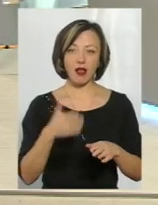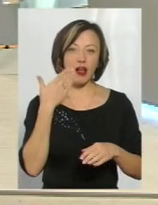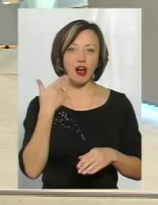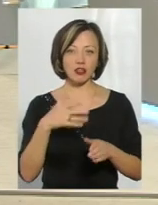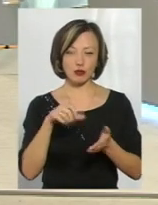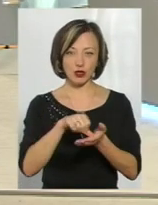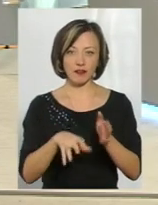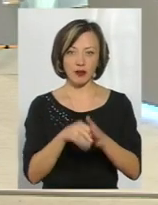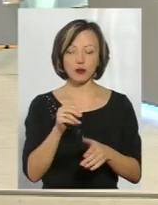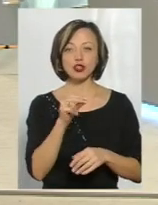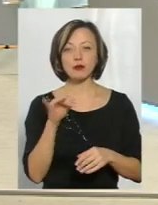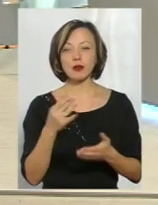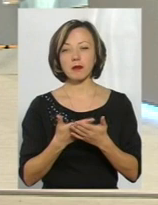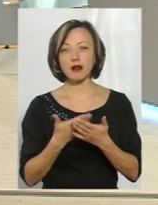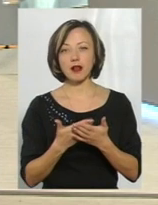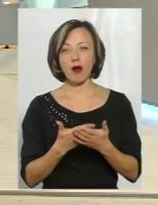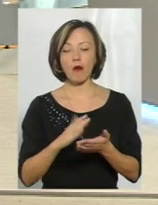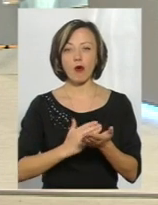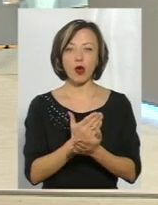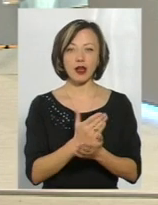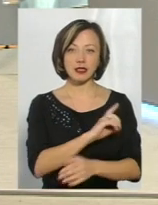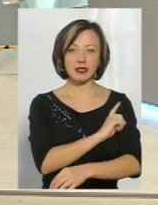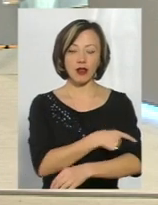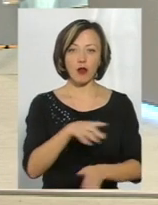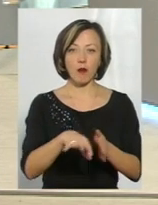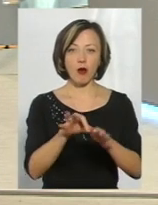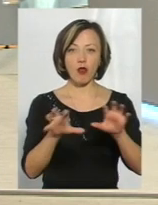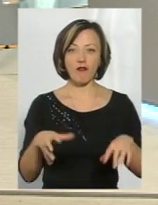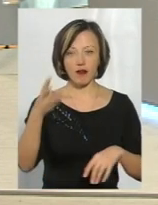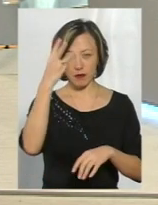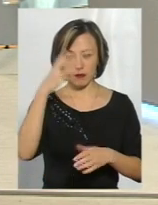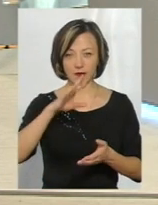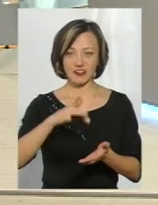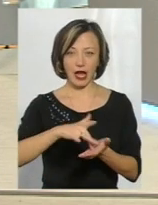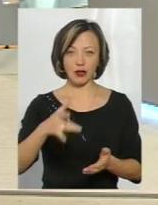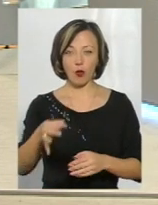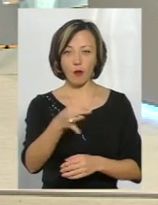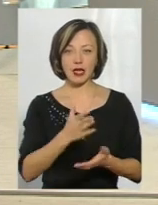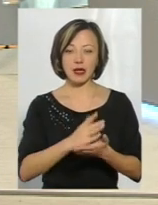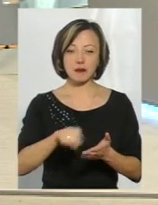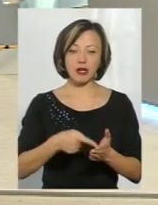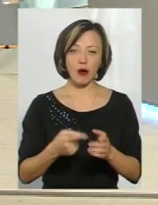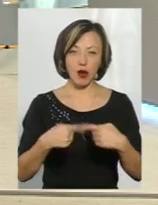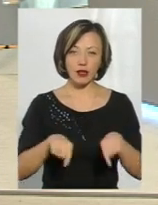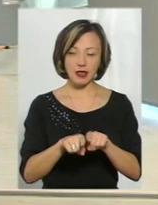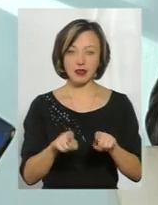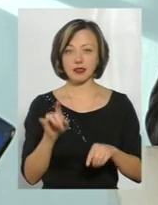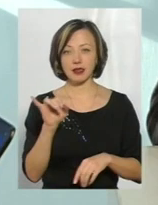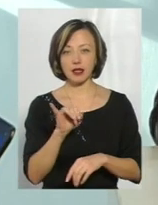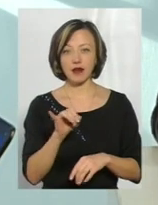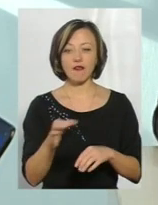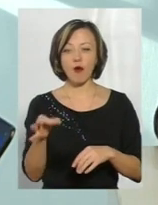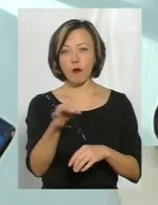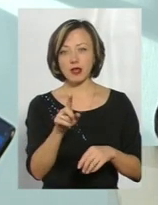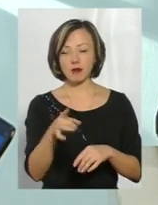ніж політсилам, в яких є там буквально обраний голова в обласному центрі, є, можливо, міська організація партійна, ну, а в